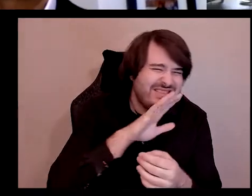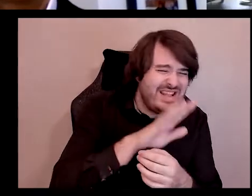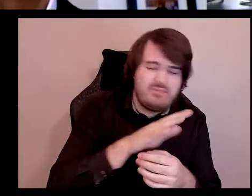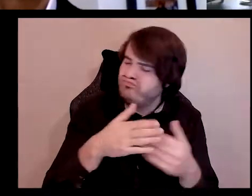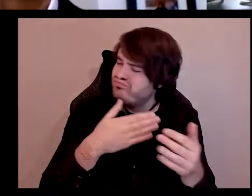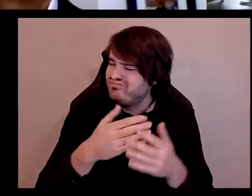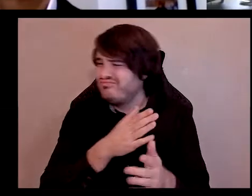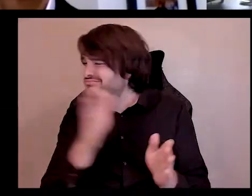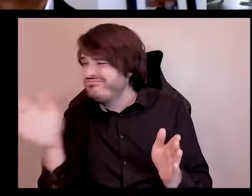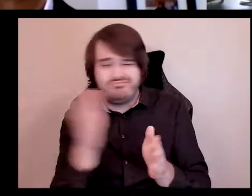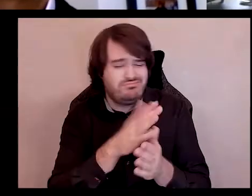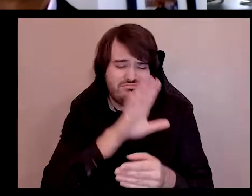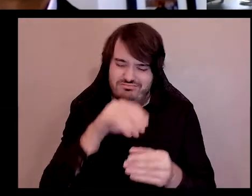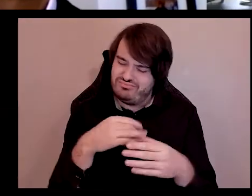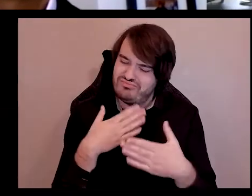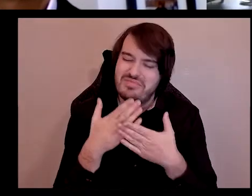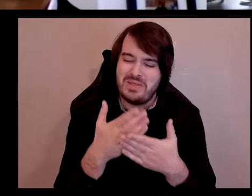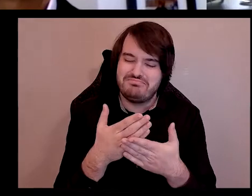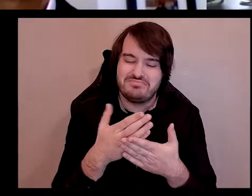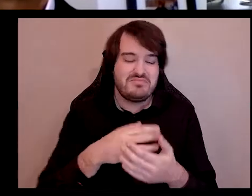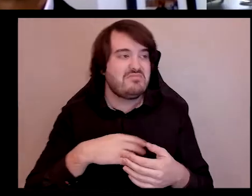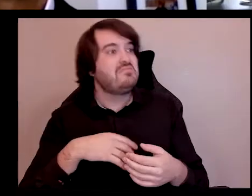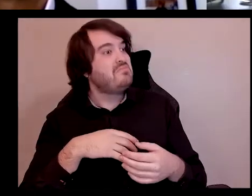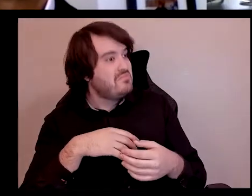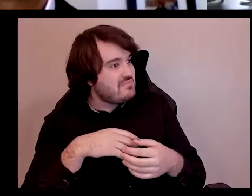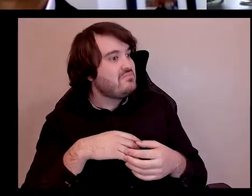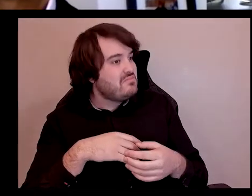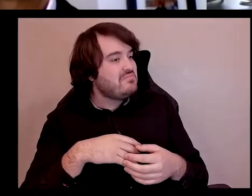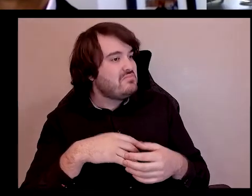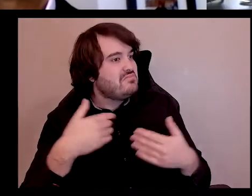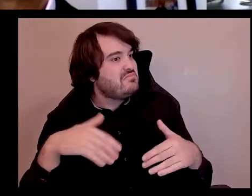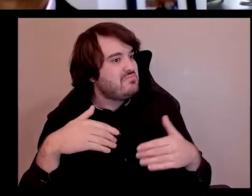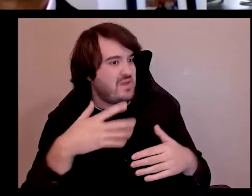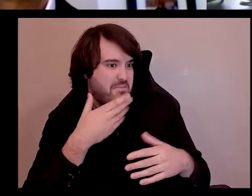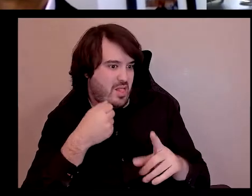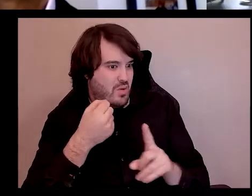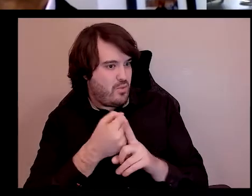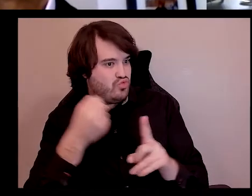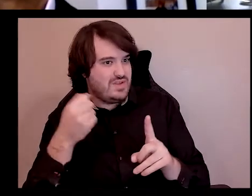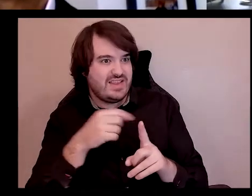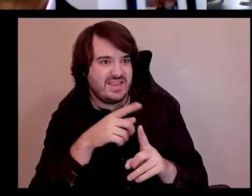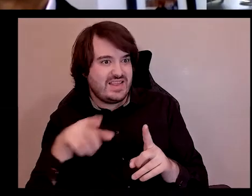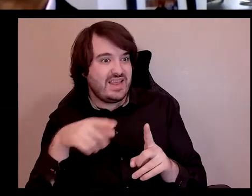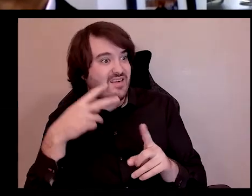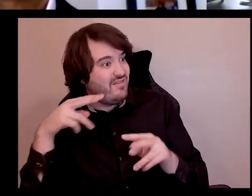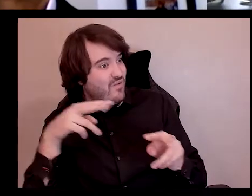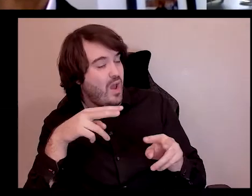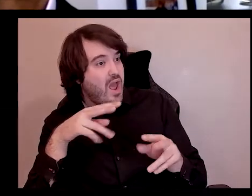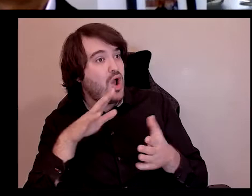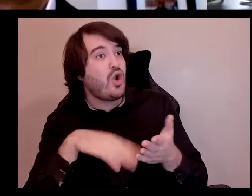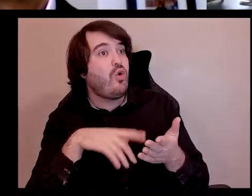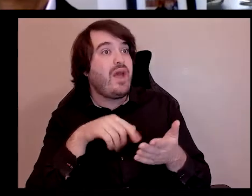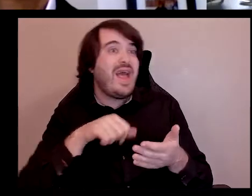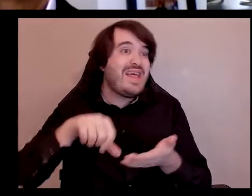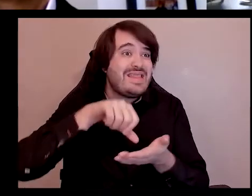veut, pour accompagner tout le monde de leur retour. Justement, pour ceux qui nous écoutent, c'est toute une opportunité, au lieu d'être